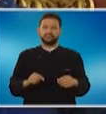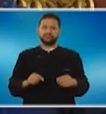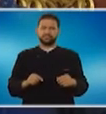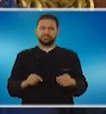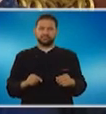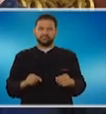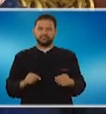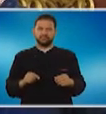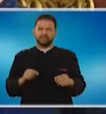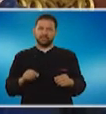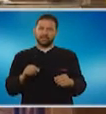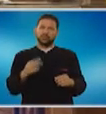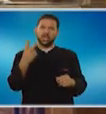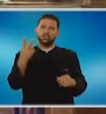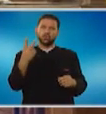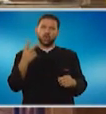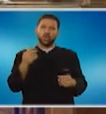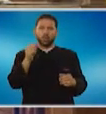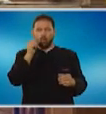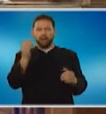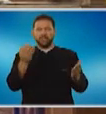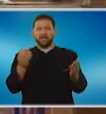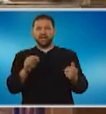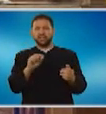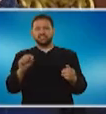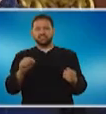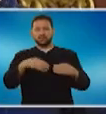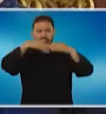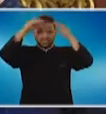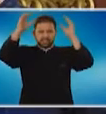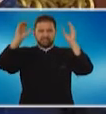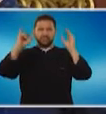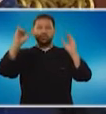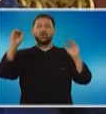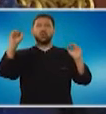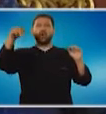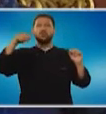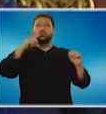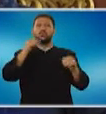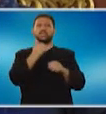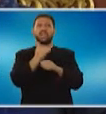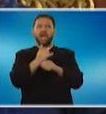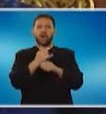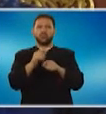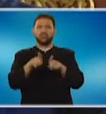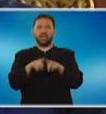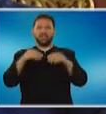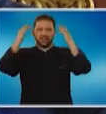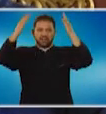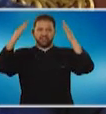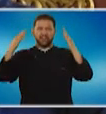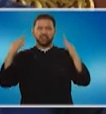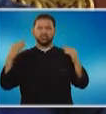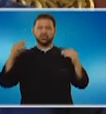așa a fost, am ajuns la doi autori, Sfântul Ioan Gură de Aur și Fericitul Augustin. Pentru mine